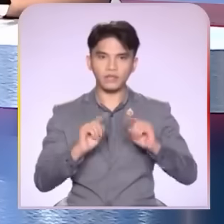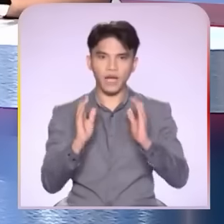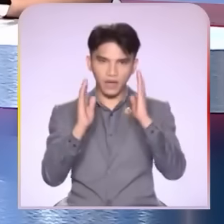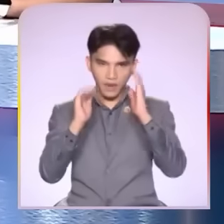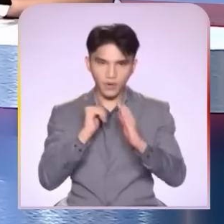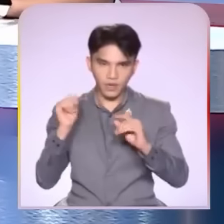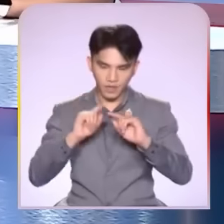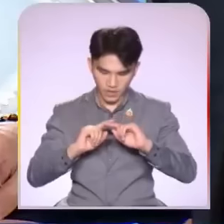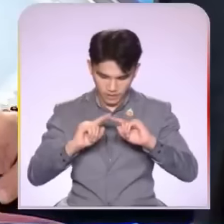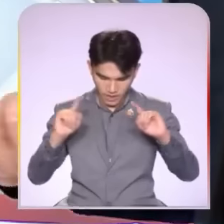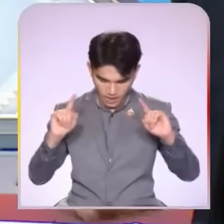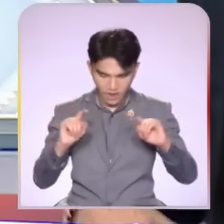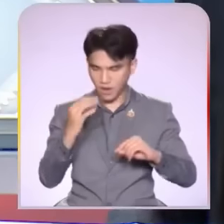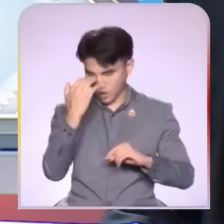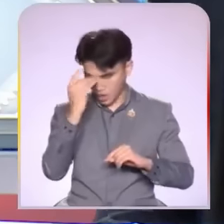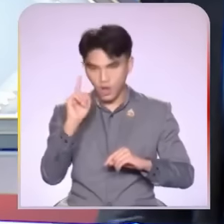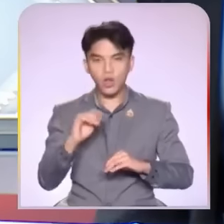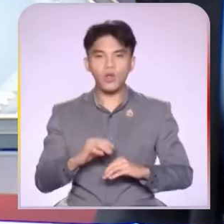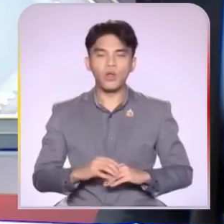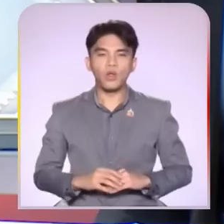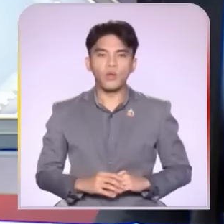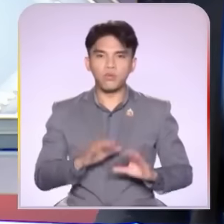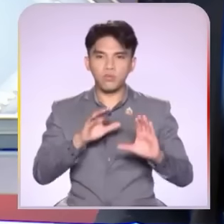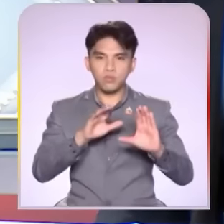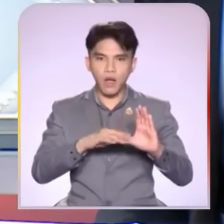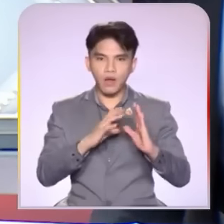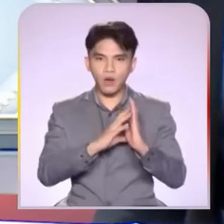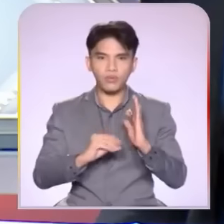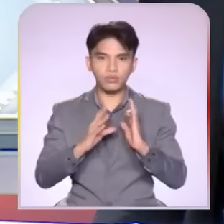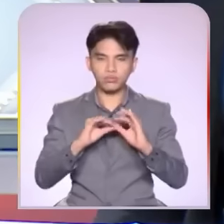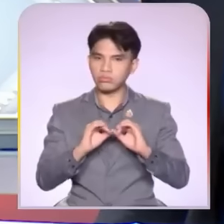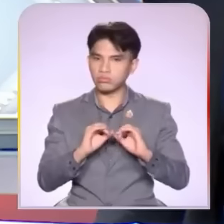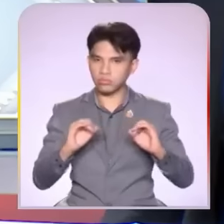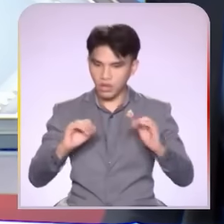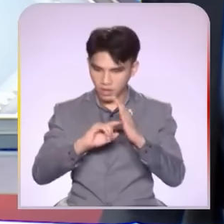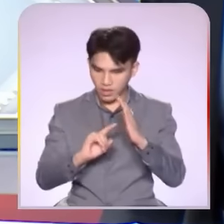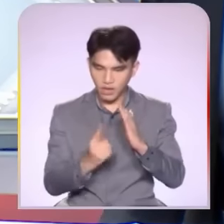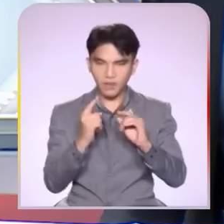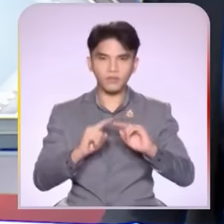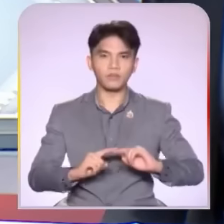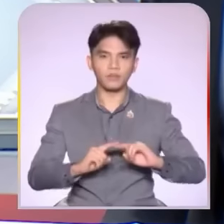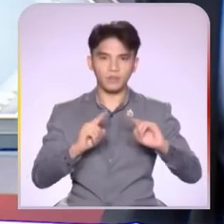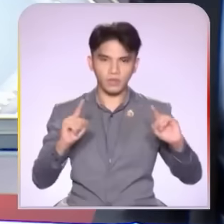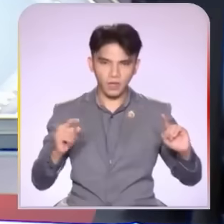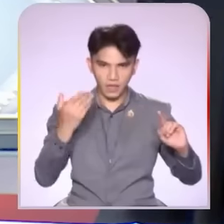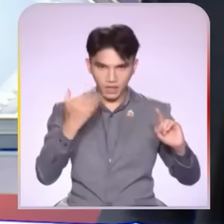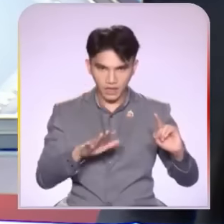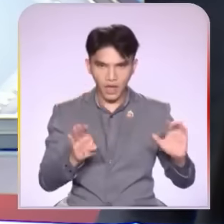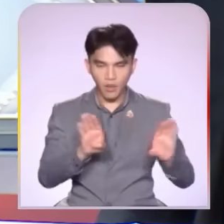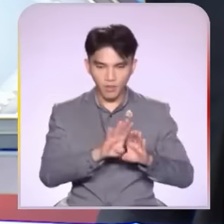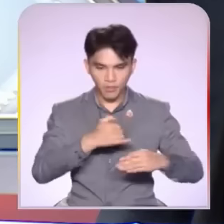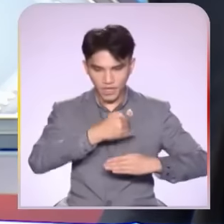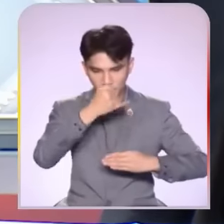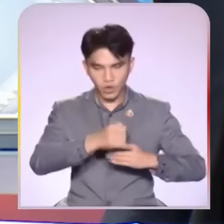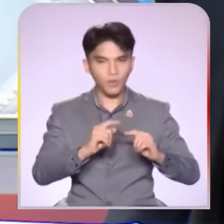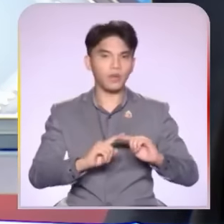นอื่นๆต้นทางของพี่ดา ใช่ไหม ไม่ได้ลงคอร์สเข้าอบรมจุดเริ่มต้นไม่เหมือนกันการจะไปปิดจบก็เลย